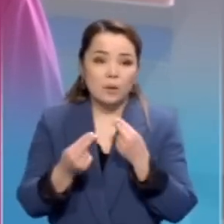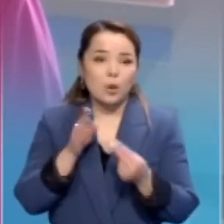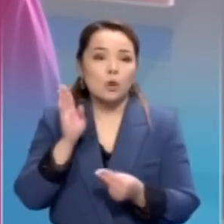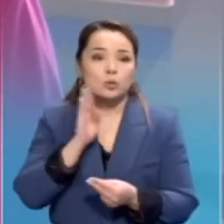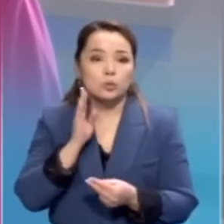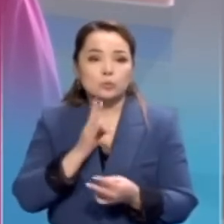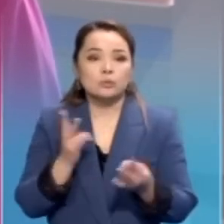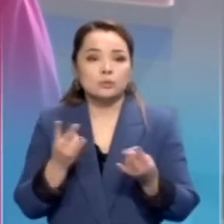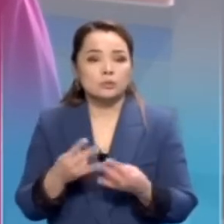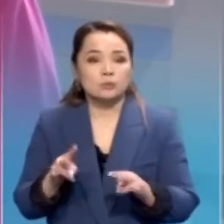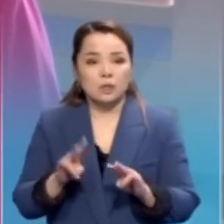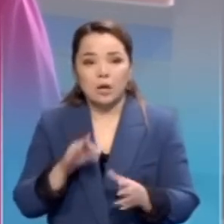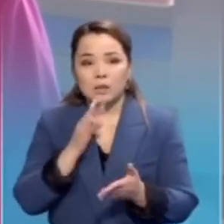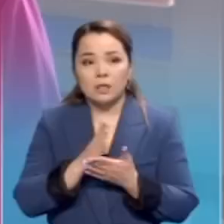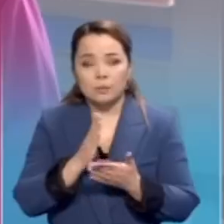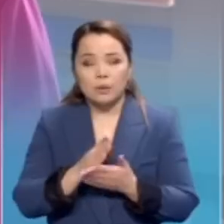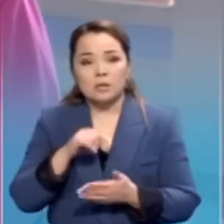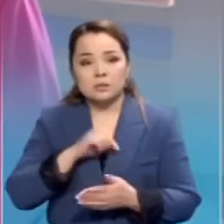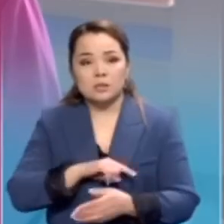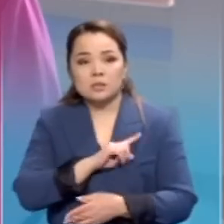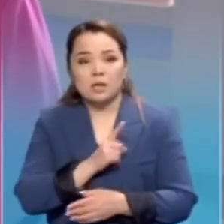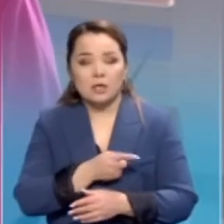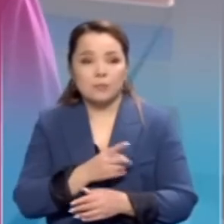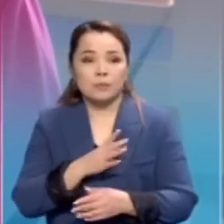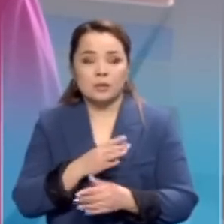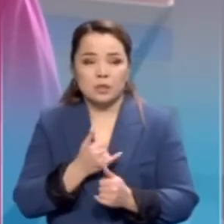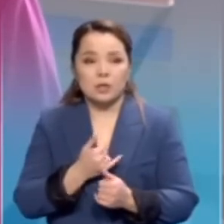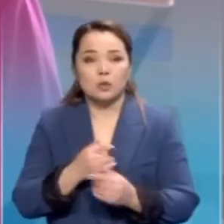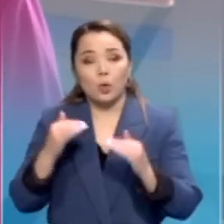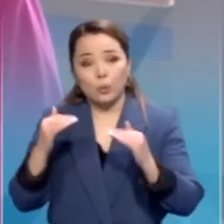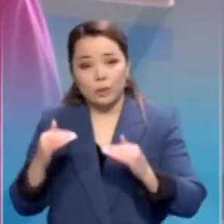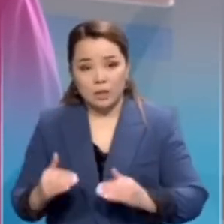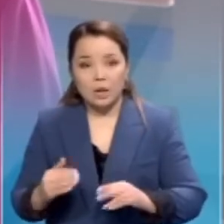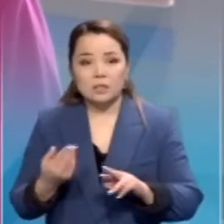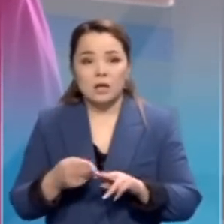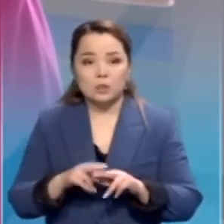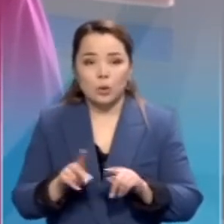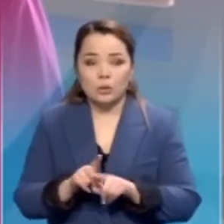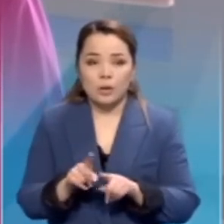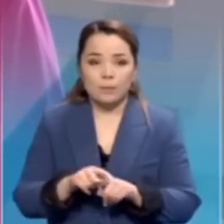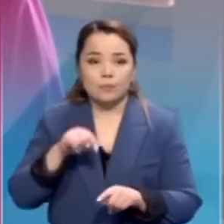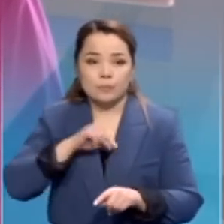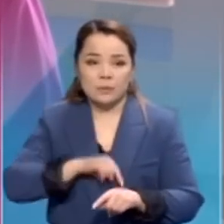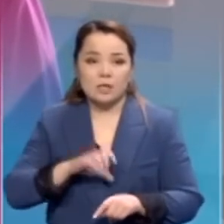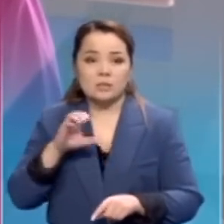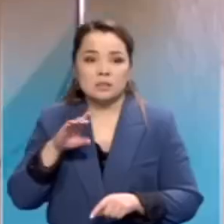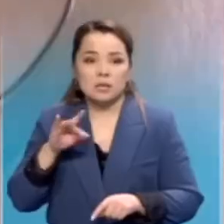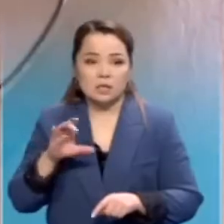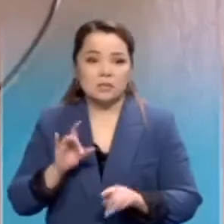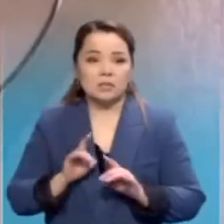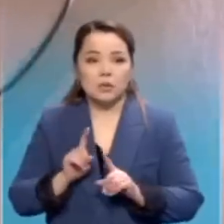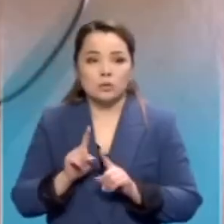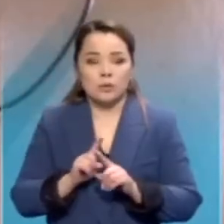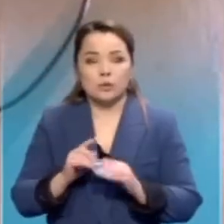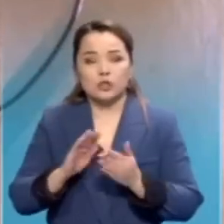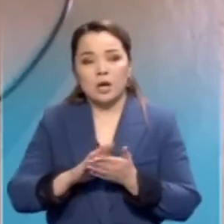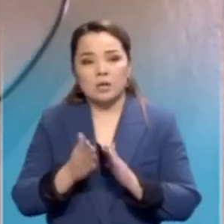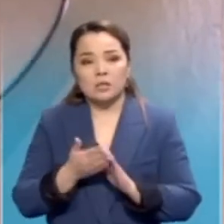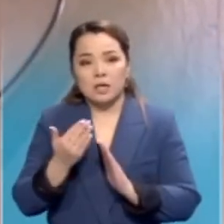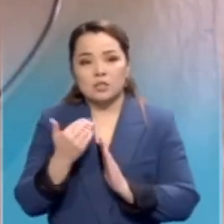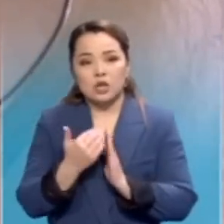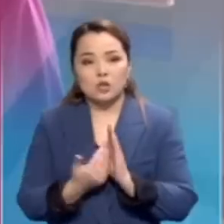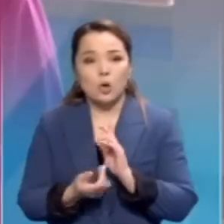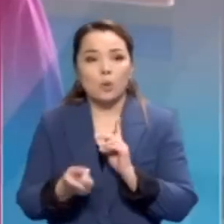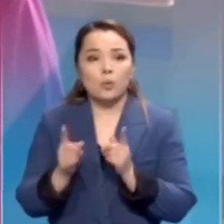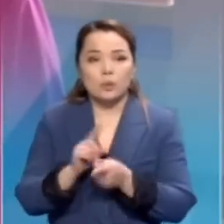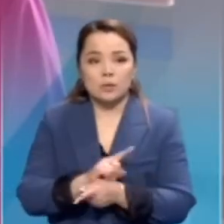суды қажет ете қоймайды. Метаболизм төмендейді де, өзі жандай ағзаның ол стресстік жағдайда төмен режимге